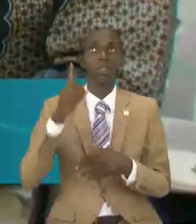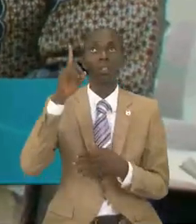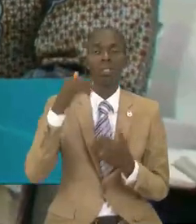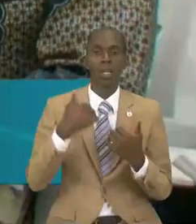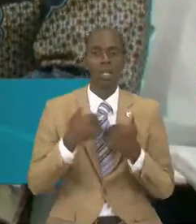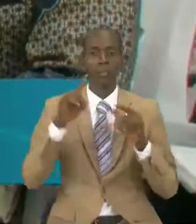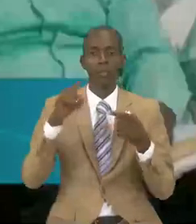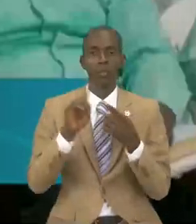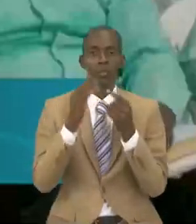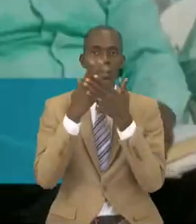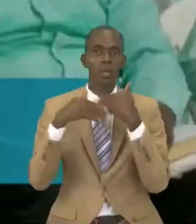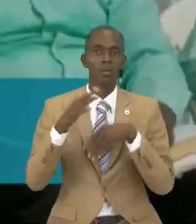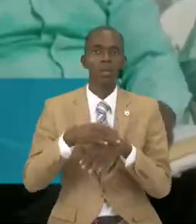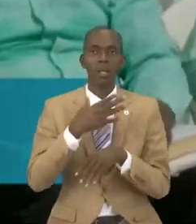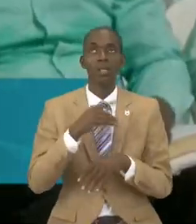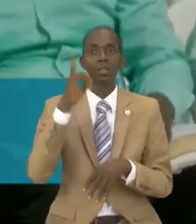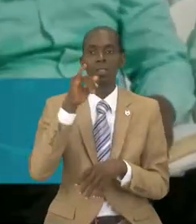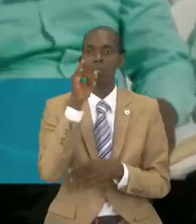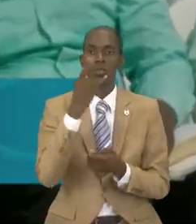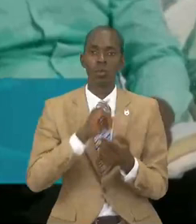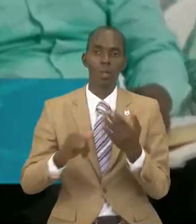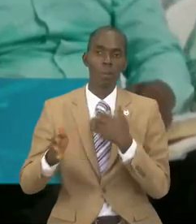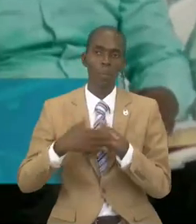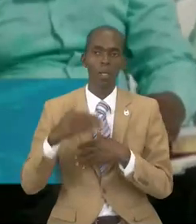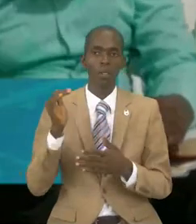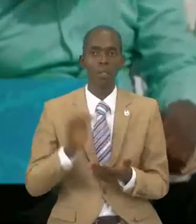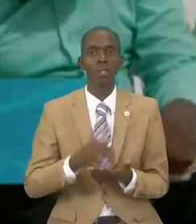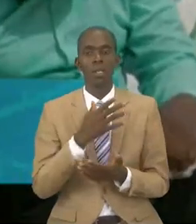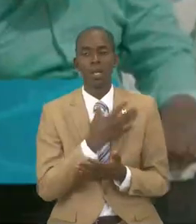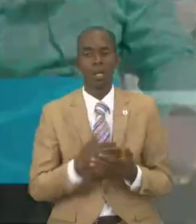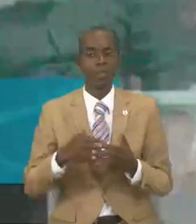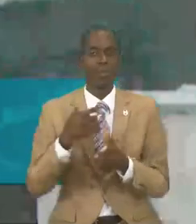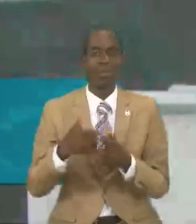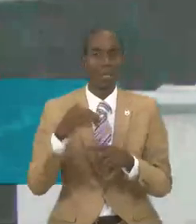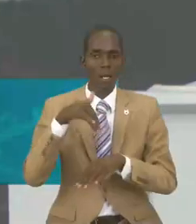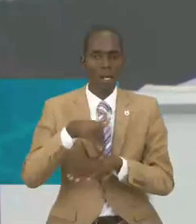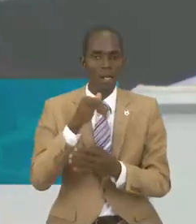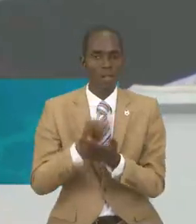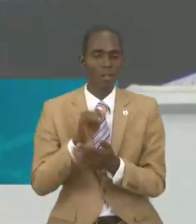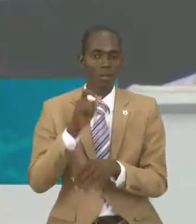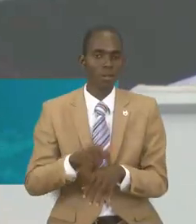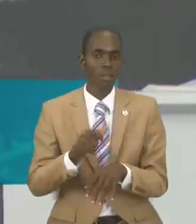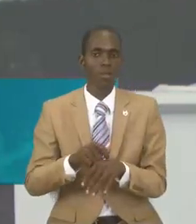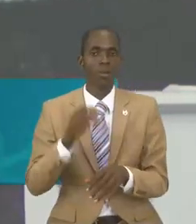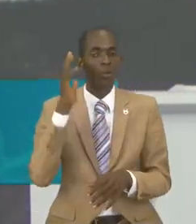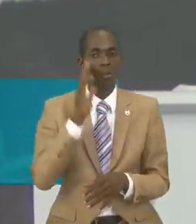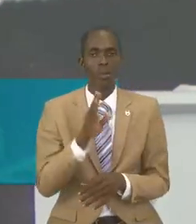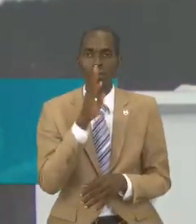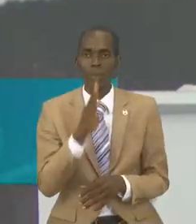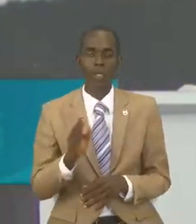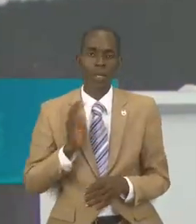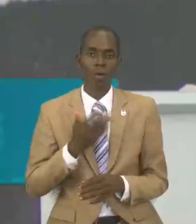parti au ciel et il reviendra. Et puis, en ce temps-là, ce sera